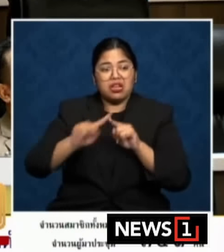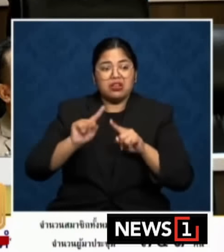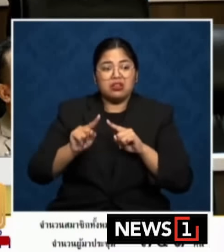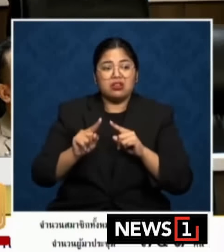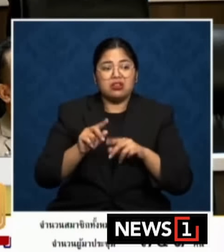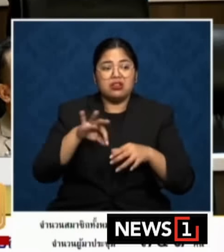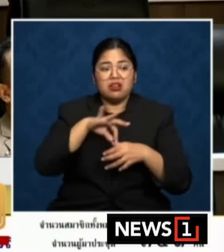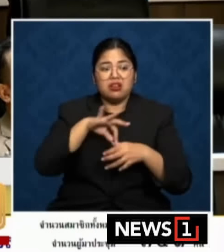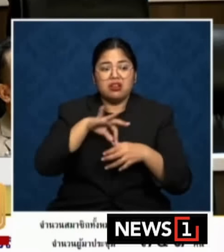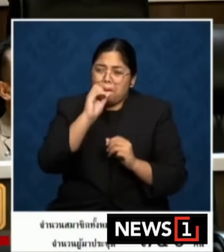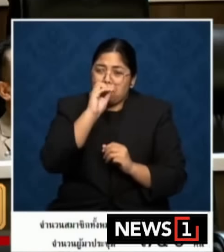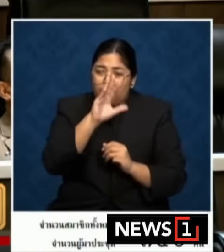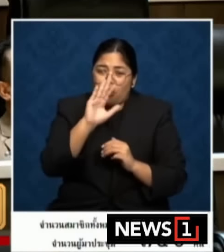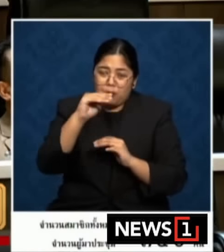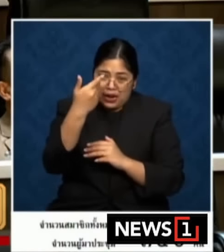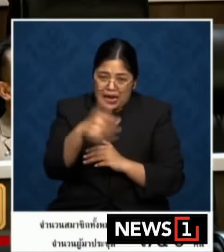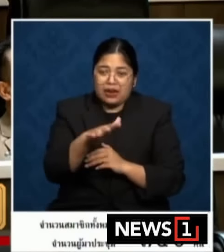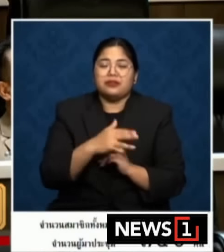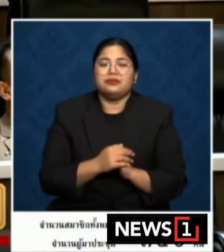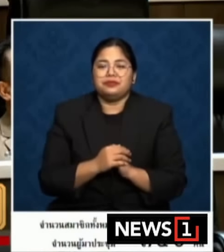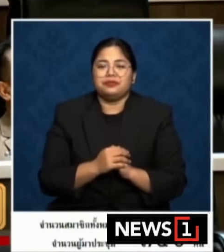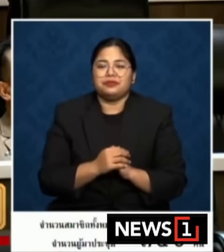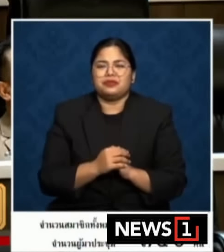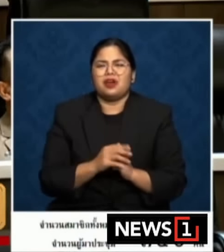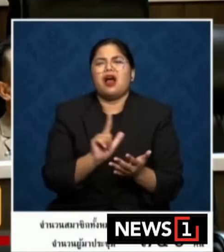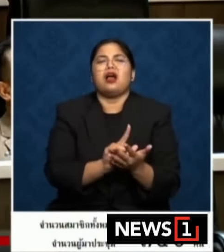ปฏิพัฒน์ลาออกเลยนะบอกว่า